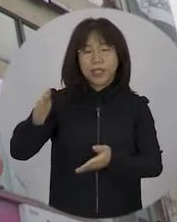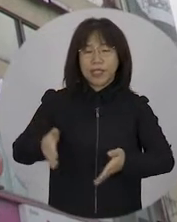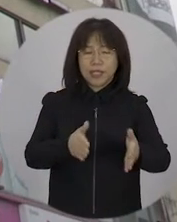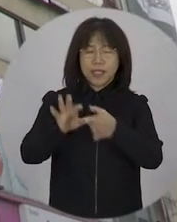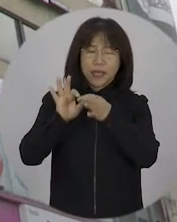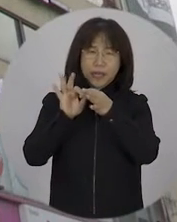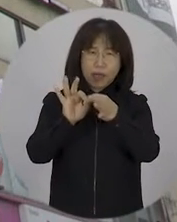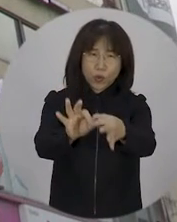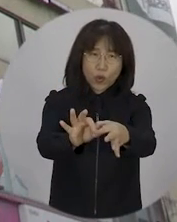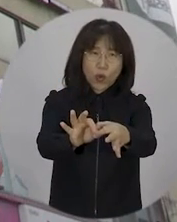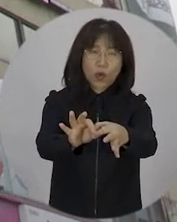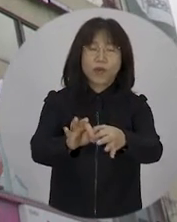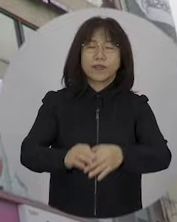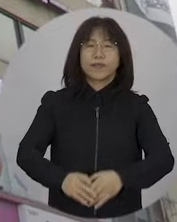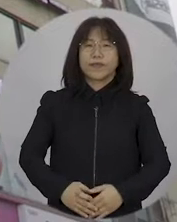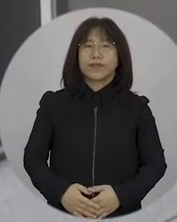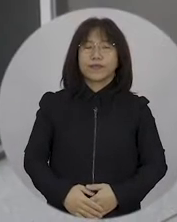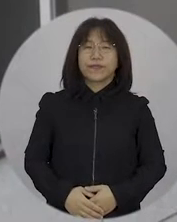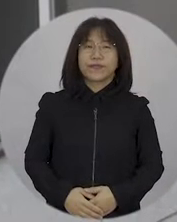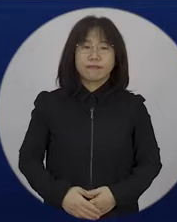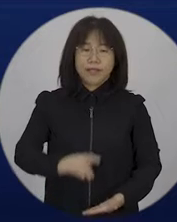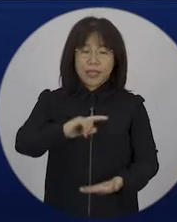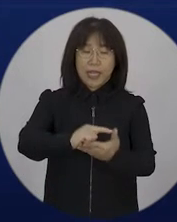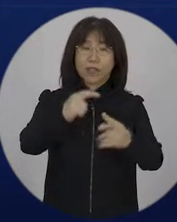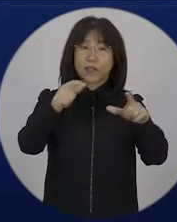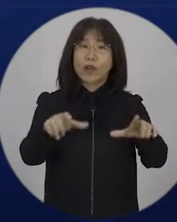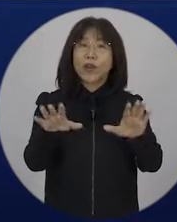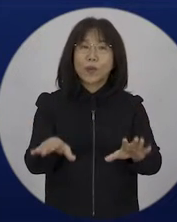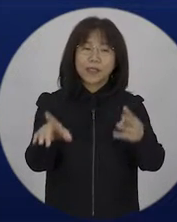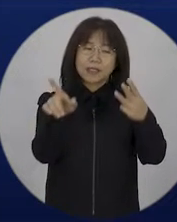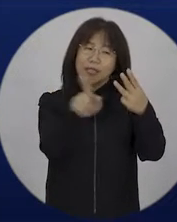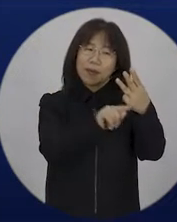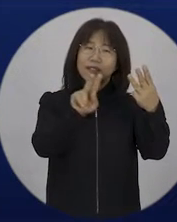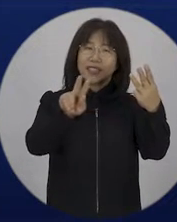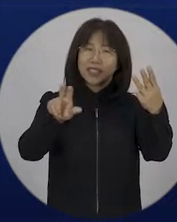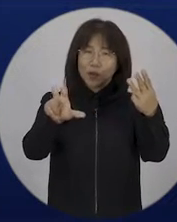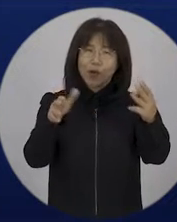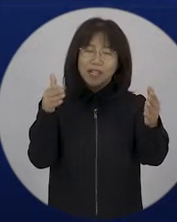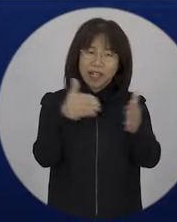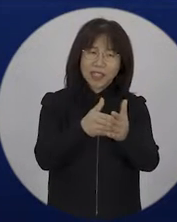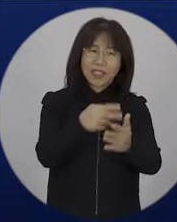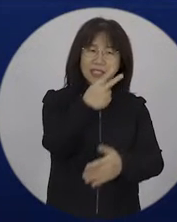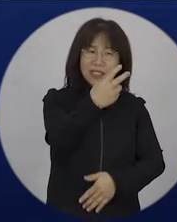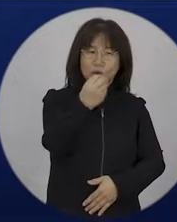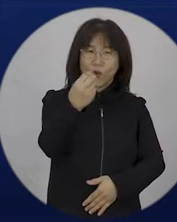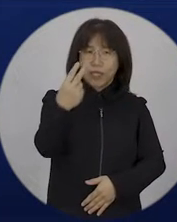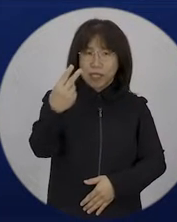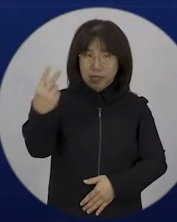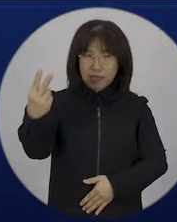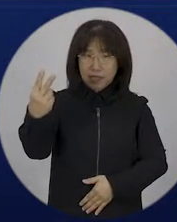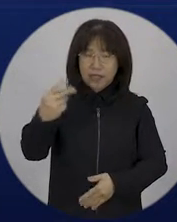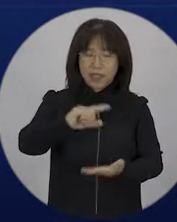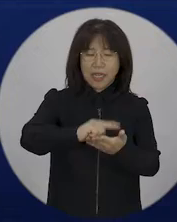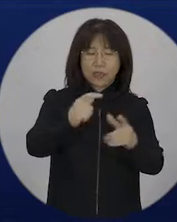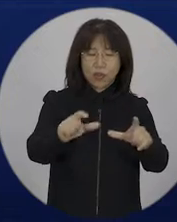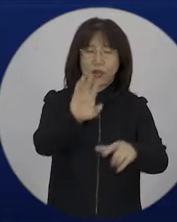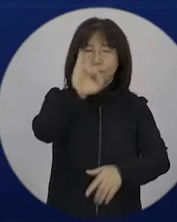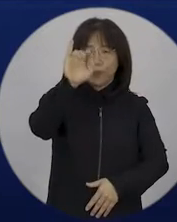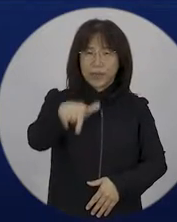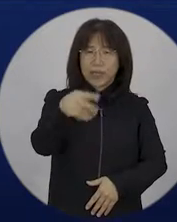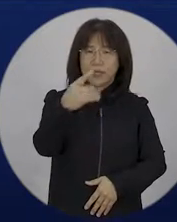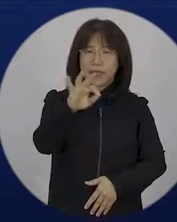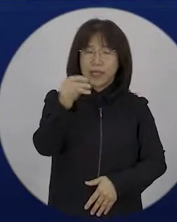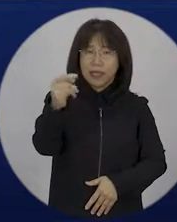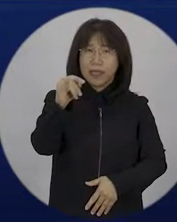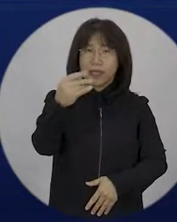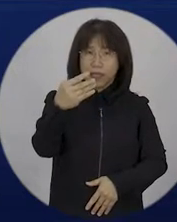추진해 왔습니다 강서구 가 오는 3월 25일까지 202 강서구 빅데이터 활용